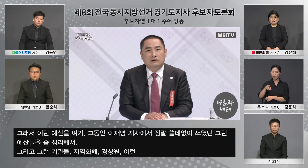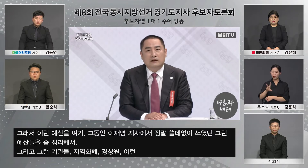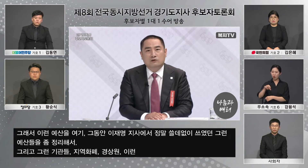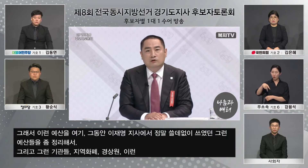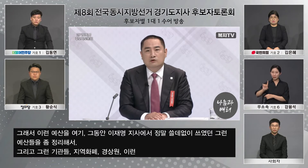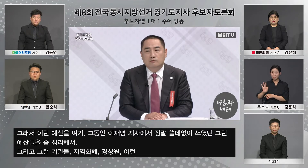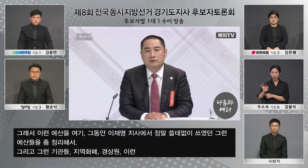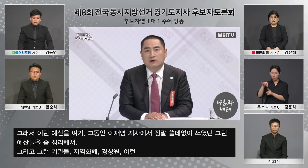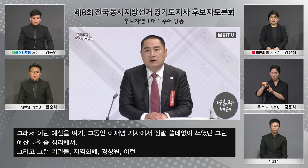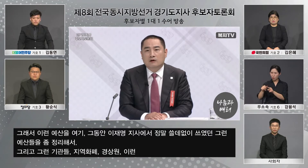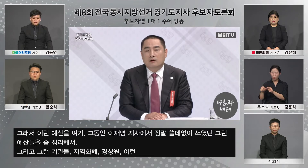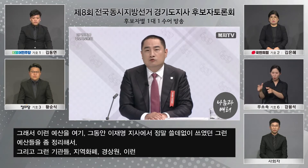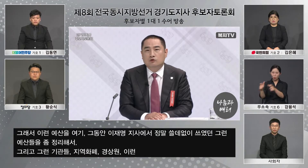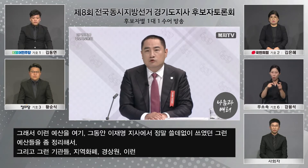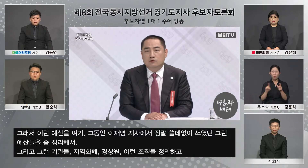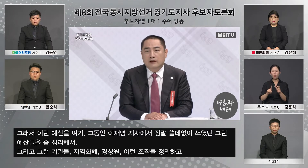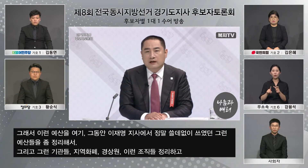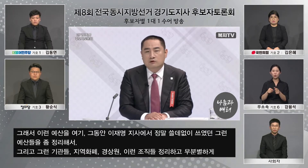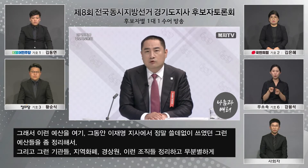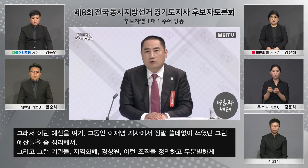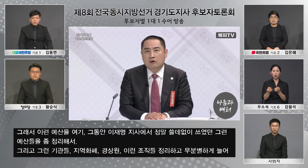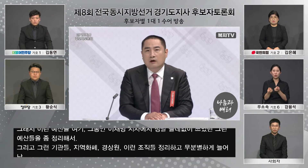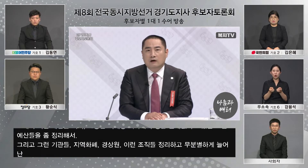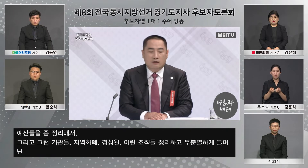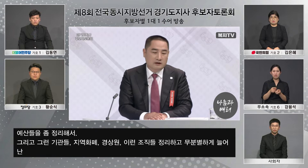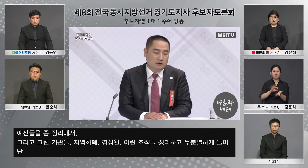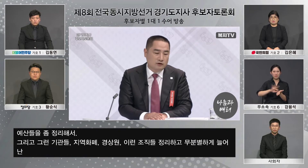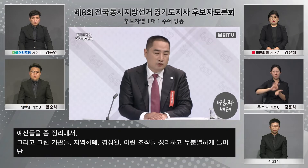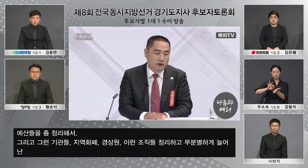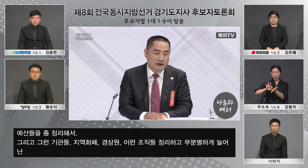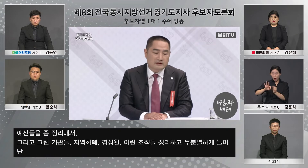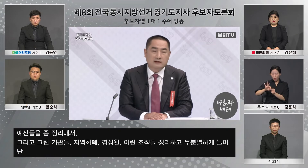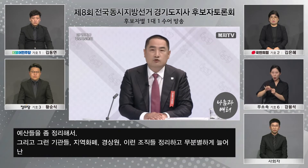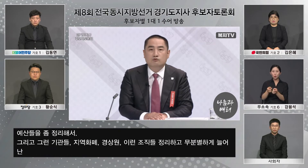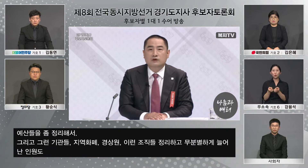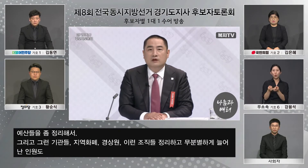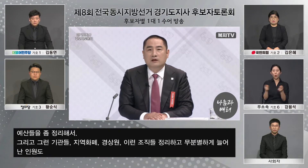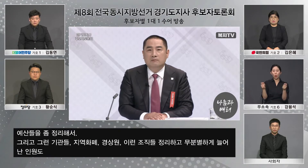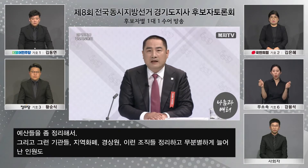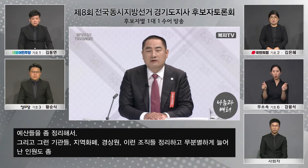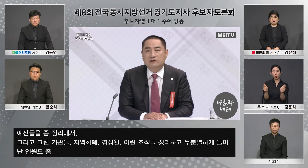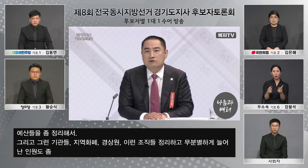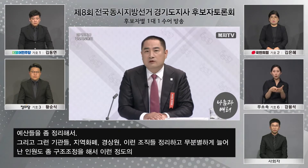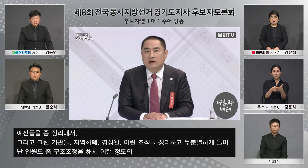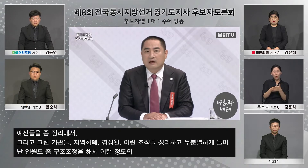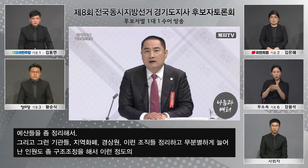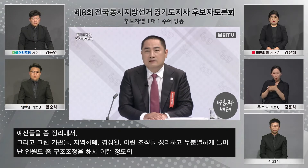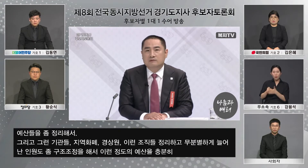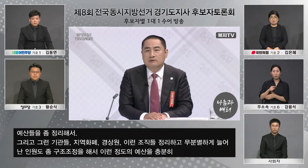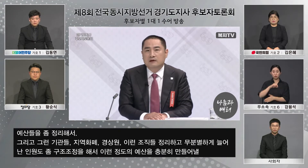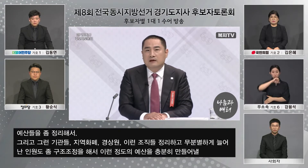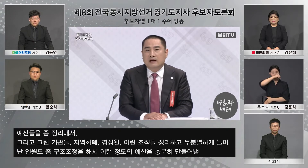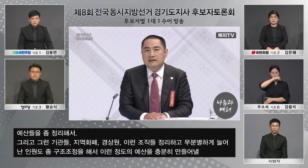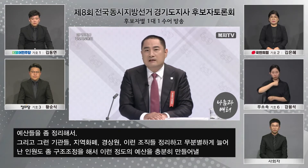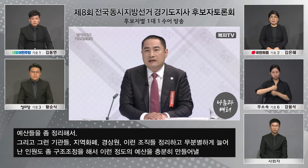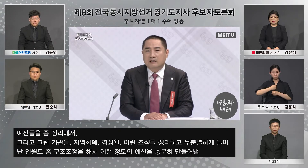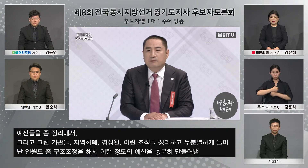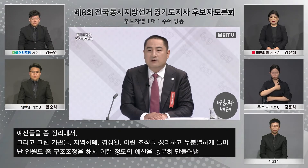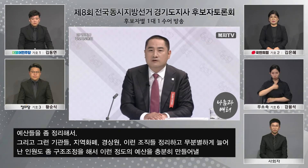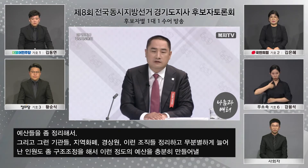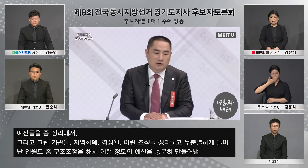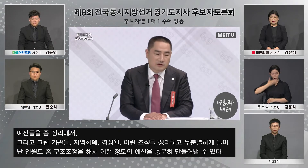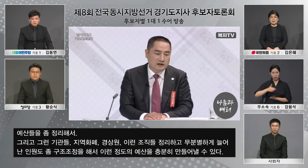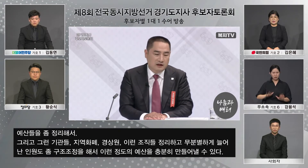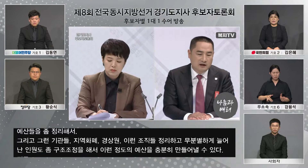무분별하게 늘어난 인원들 좀 구조조정을 해가지고 이런 정도의 예산을 충분히 만들어낼 수 있다. 지금 가장